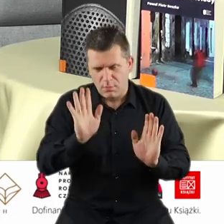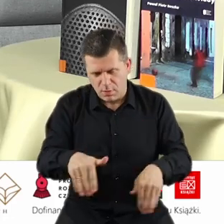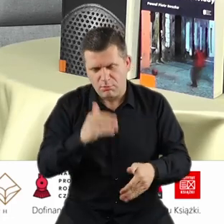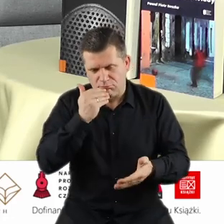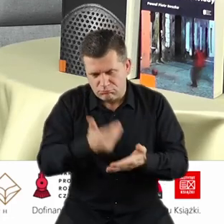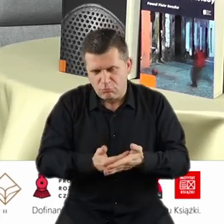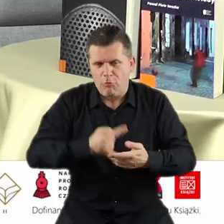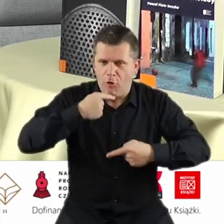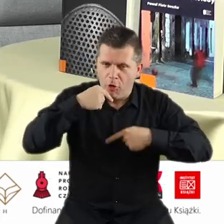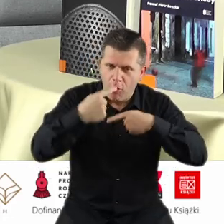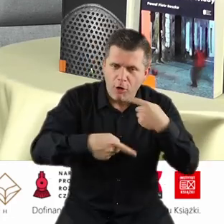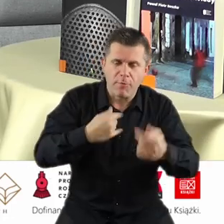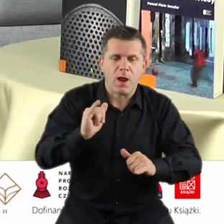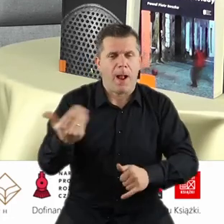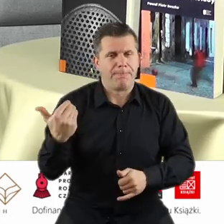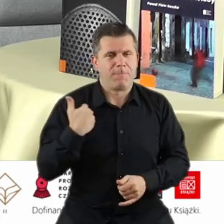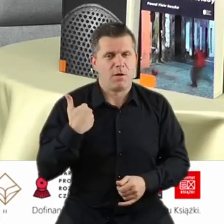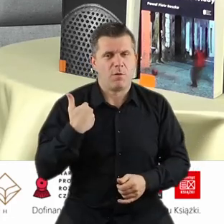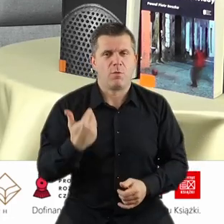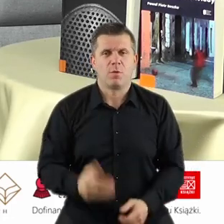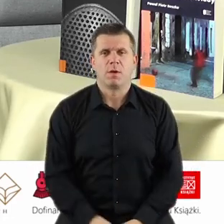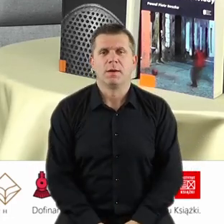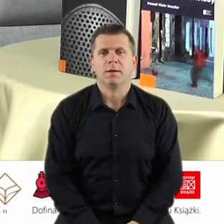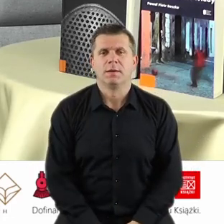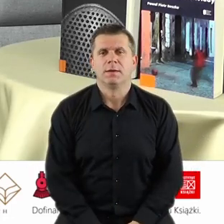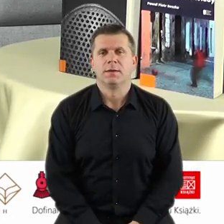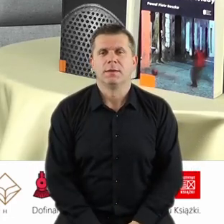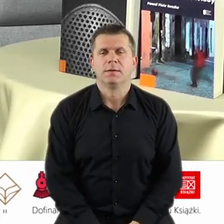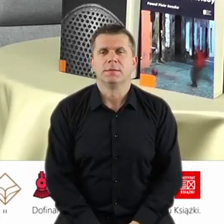mówią o tym, co widzi w sposób taki otwarty.